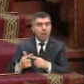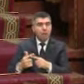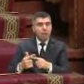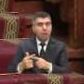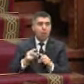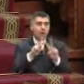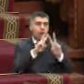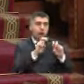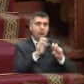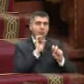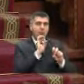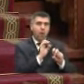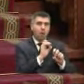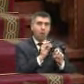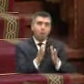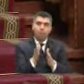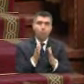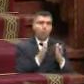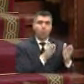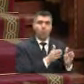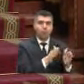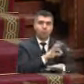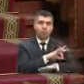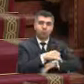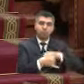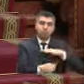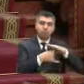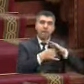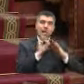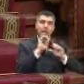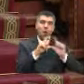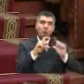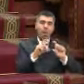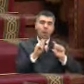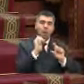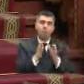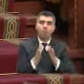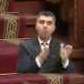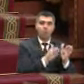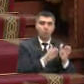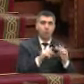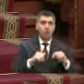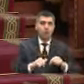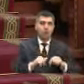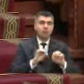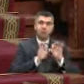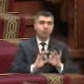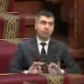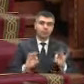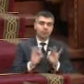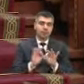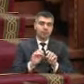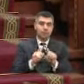من الضروري إخراج الهيئة المستقلة لإدارة الراميد في أقرب الأجل. رقم اثنين، يعني فشل الوزارة في